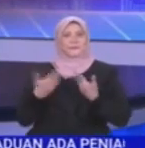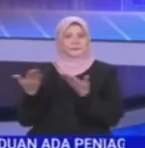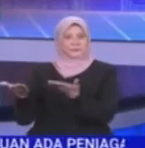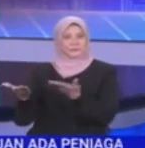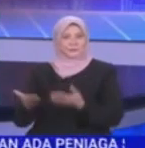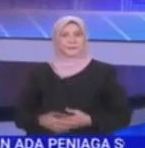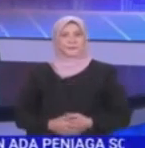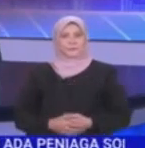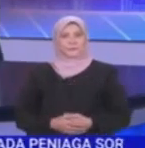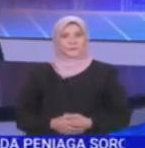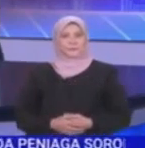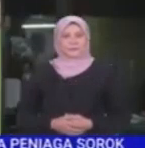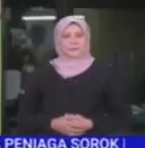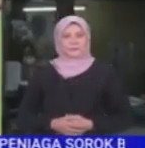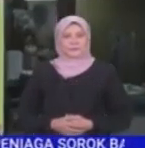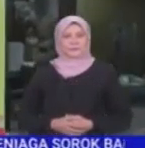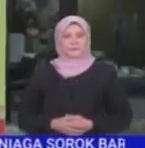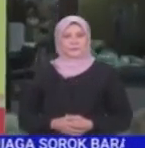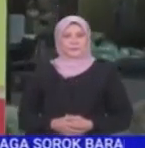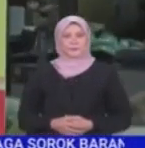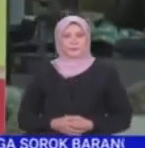laporannya.